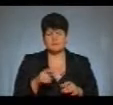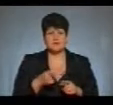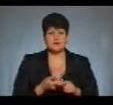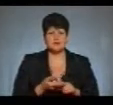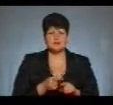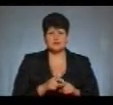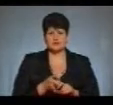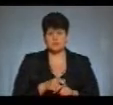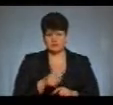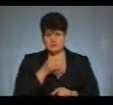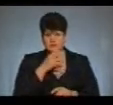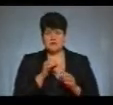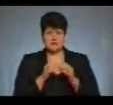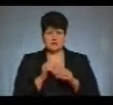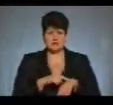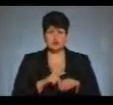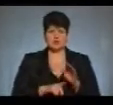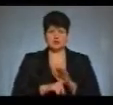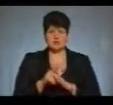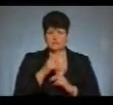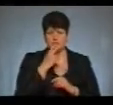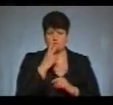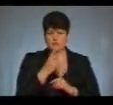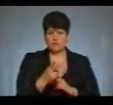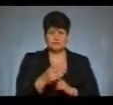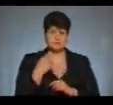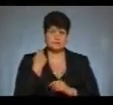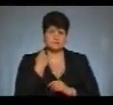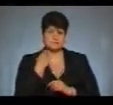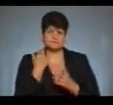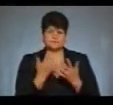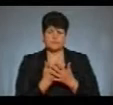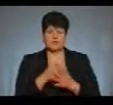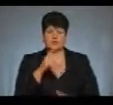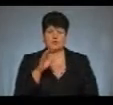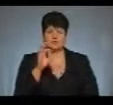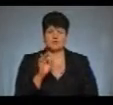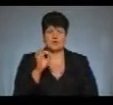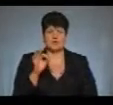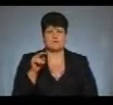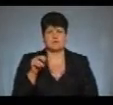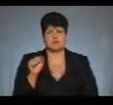подобається. О 10-й годині розпочався показ британської кінострічки «Зоопарк».